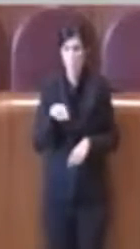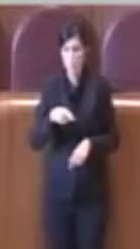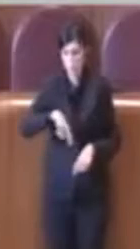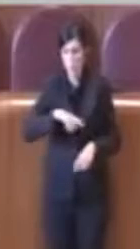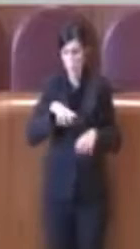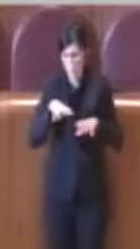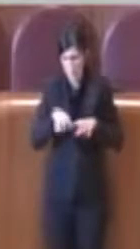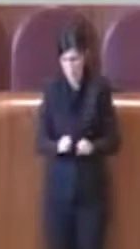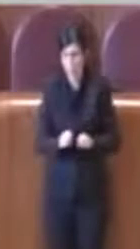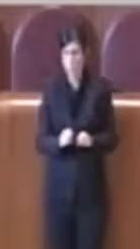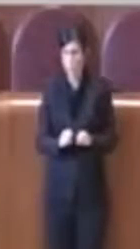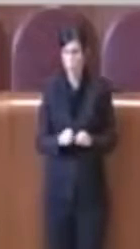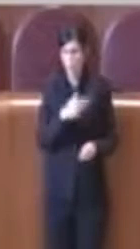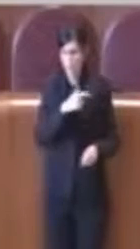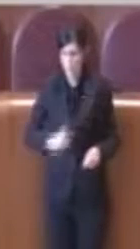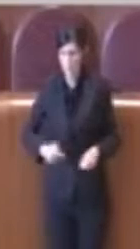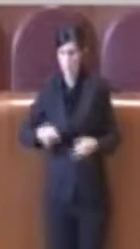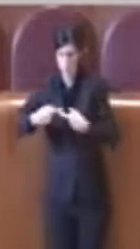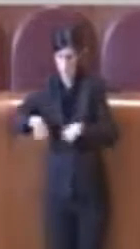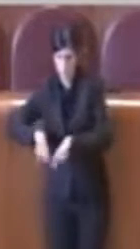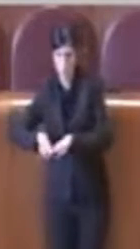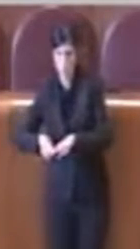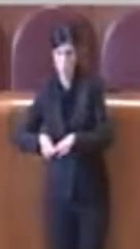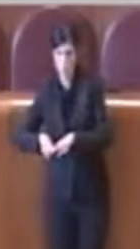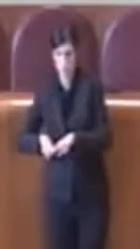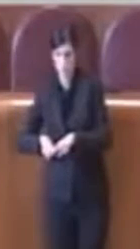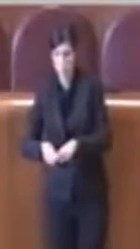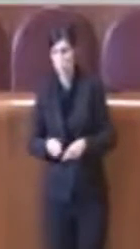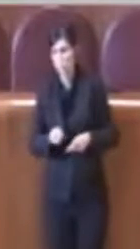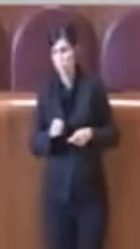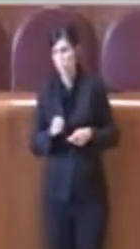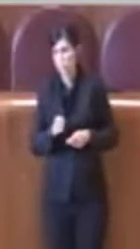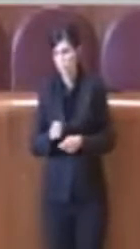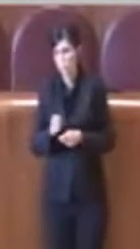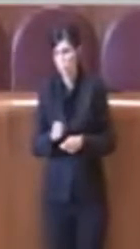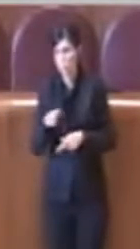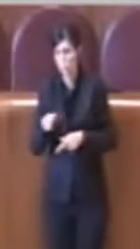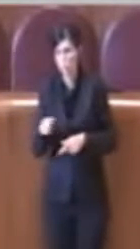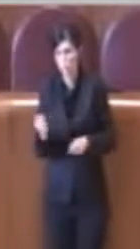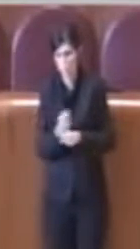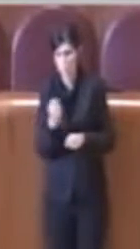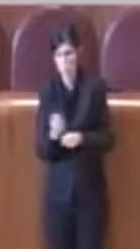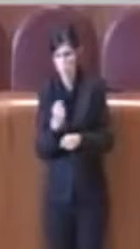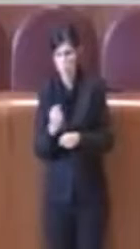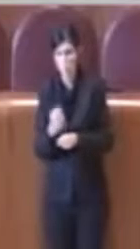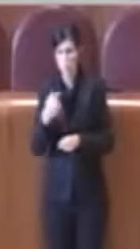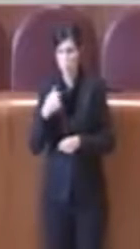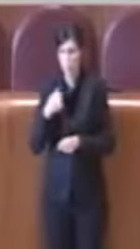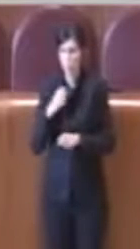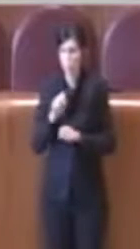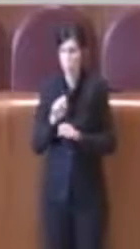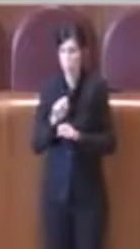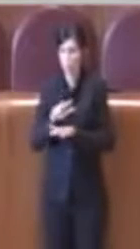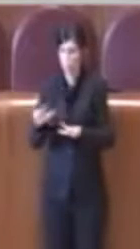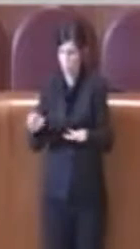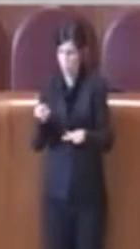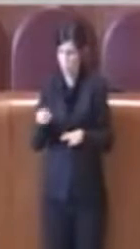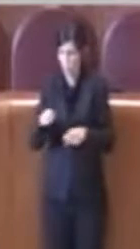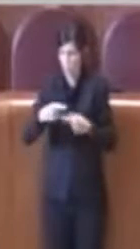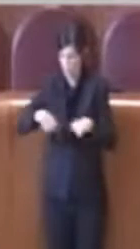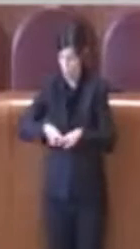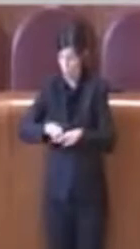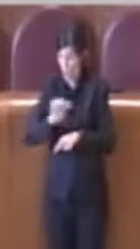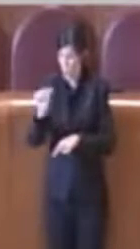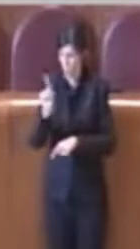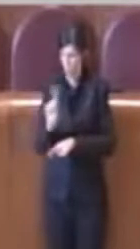Abbiamo impegnato la sindaca e la giunta a fare dei passaggi, ma io il mio appello non è soltanto alla Giunta, perché in